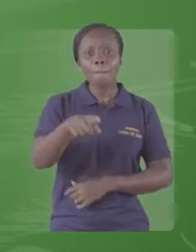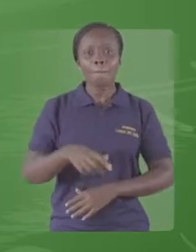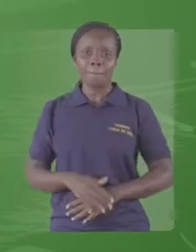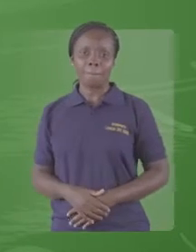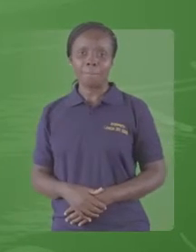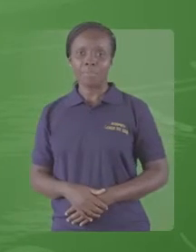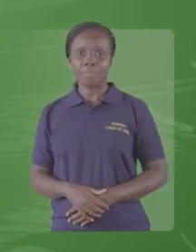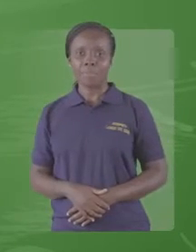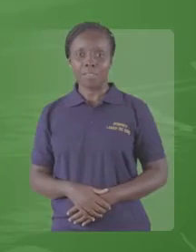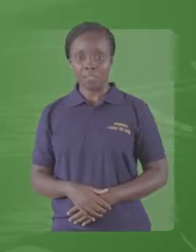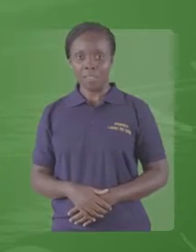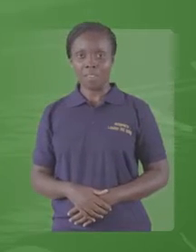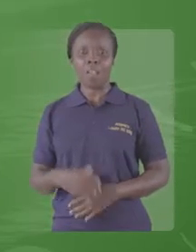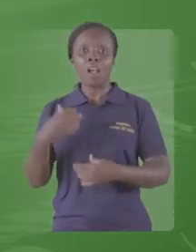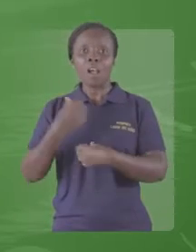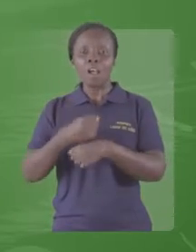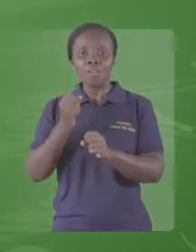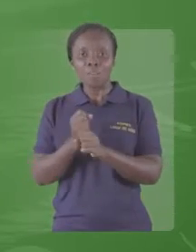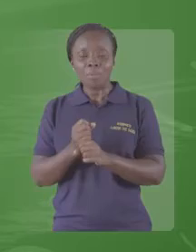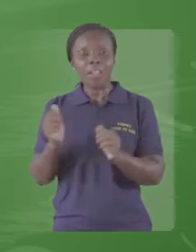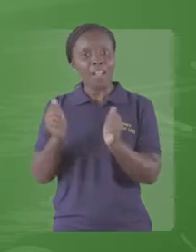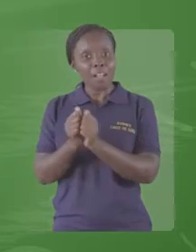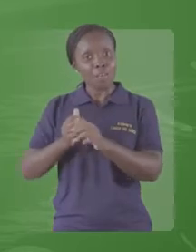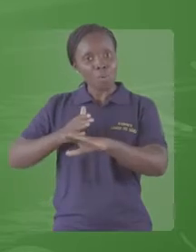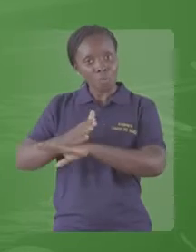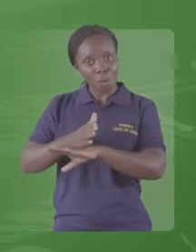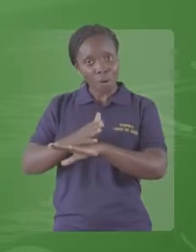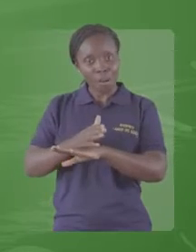L'on fabrique les tables-bancs avec du bois.